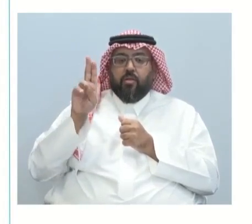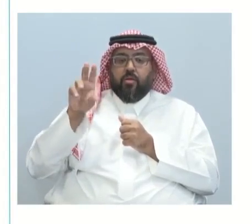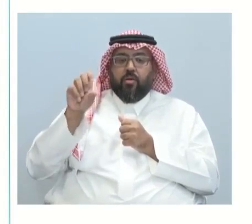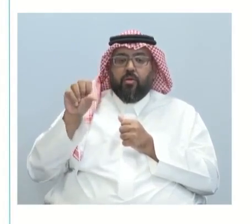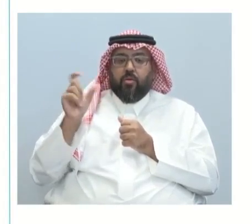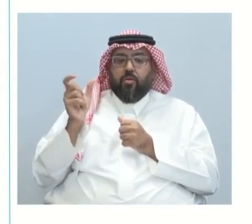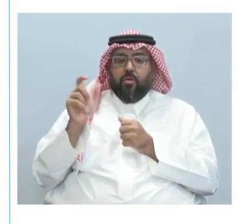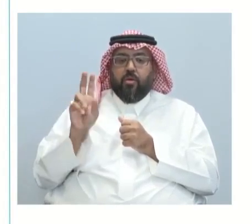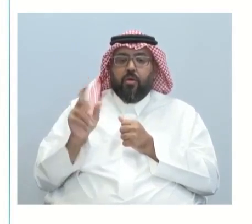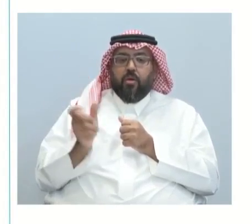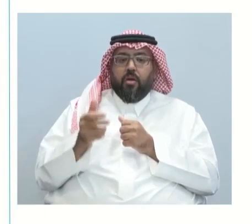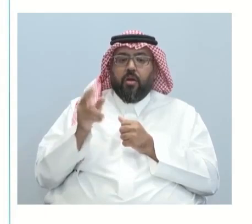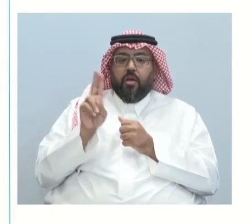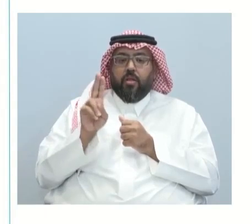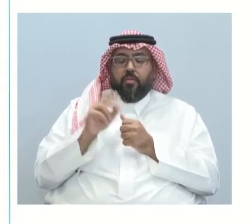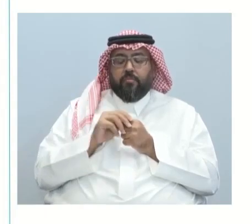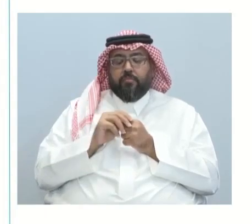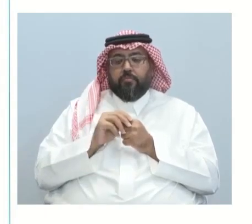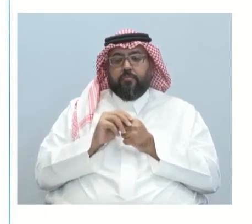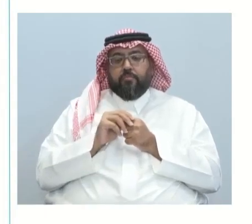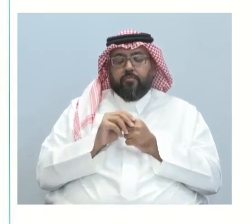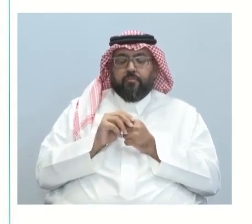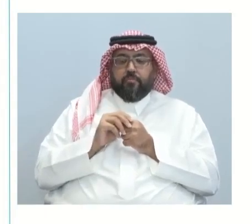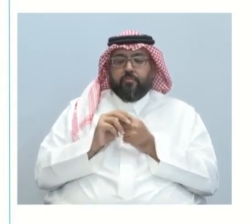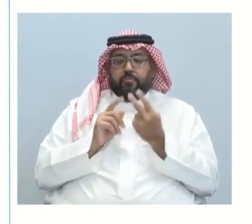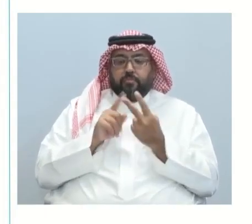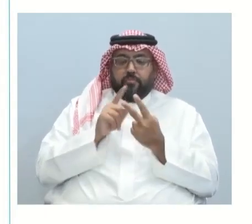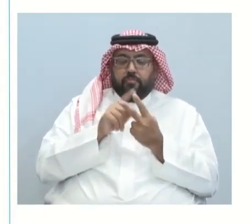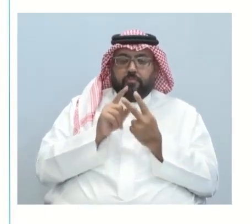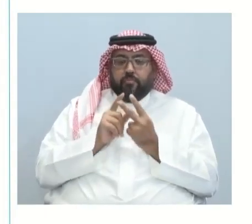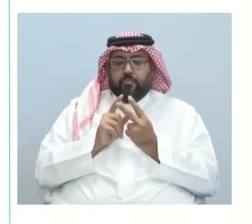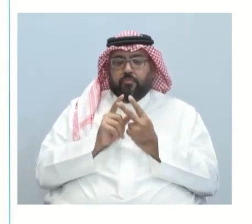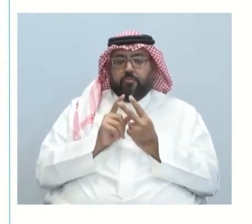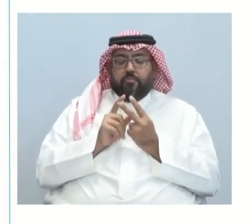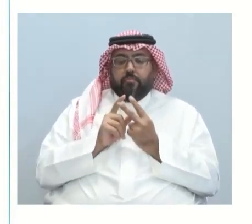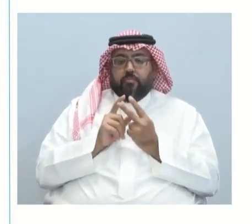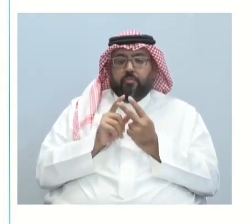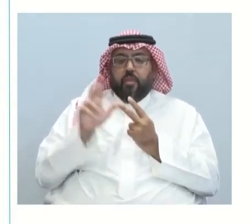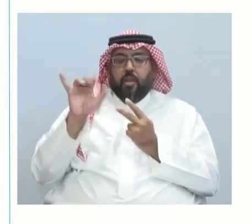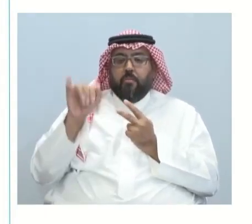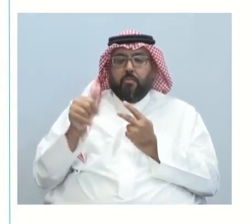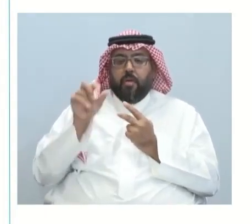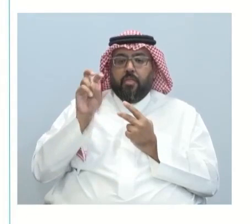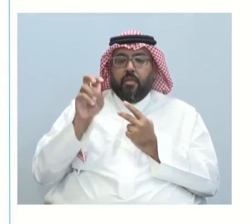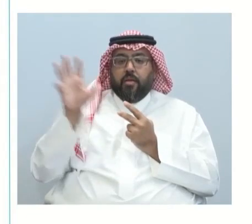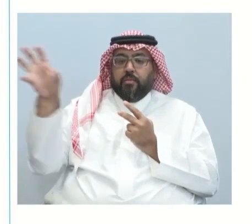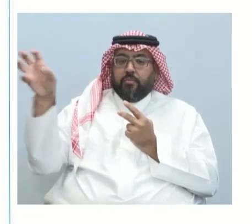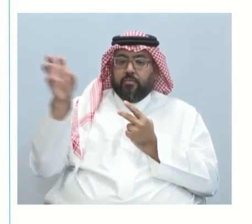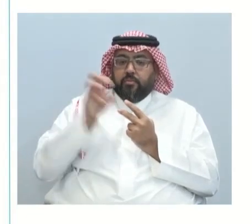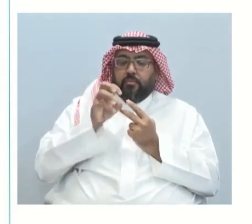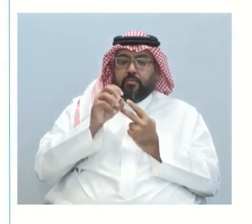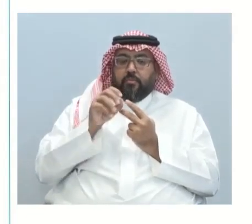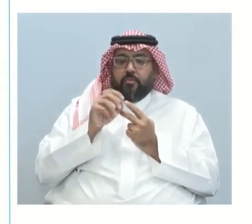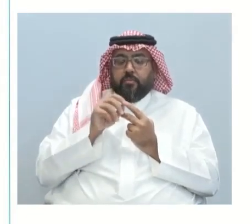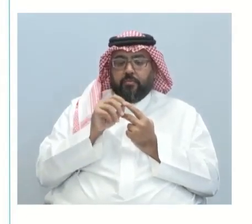معناته الكترونين مع بعض زوج من الالكترونات معناته الكترونين مع بعض فالماده التي تستقبل هذا